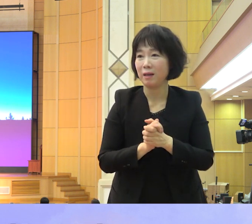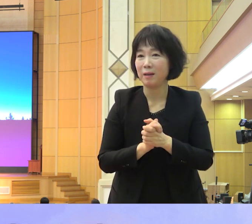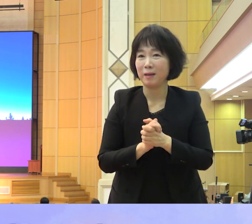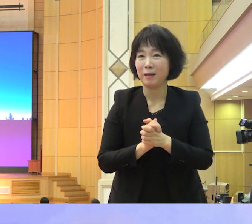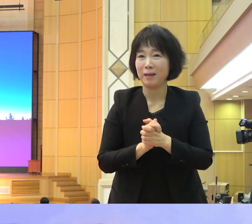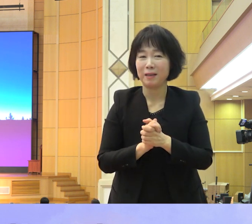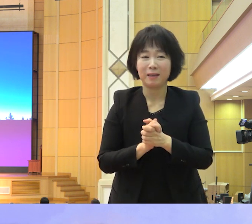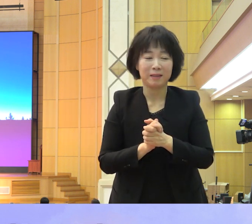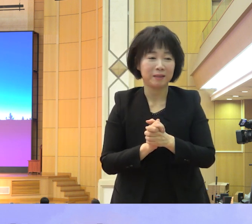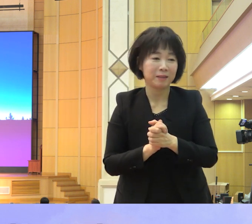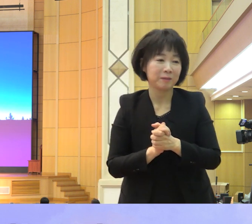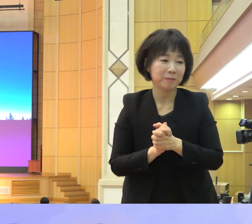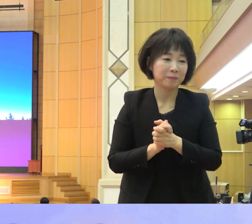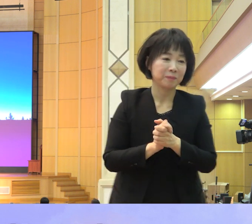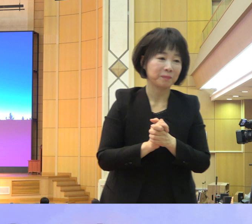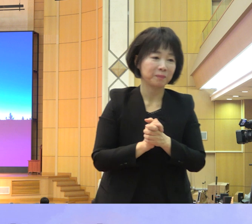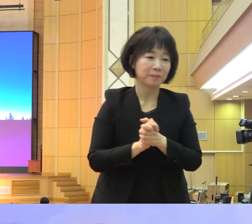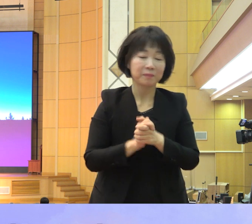예수님에게